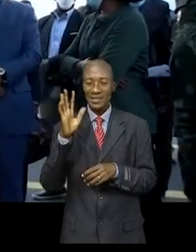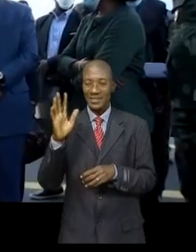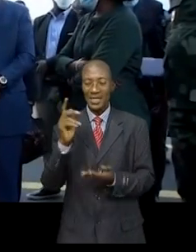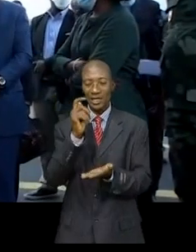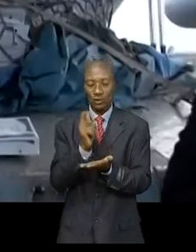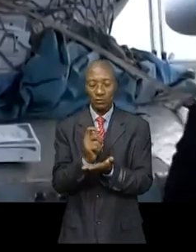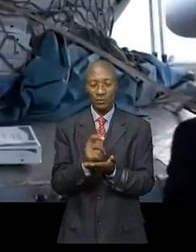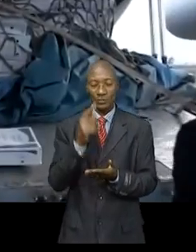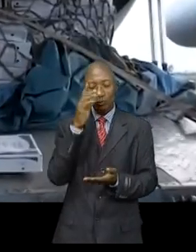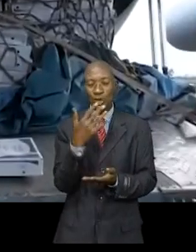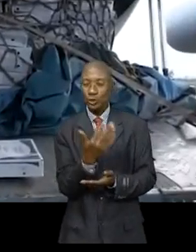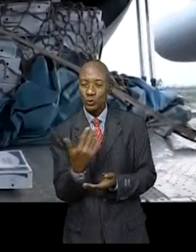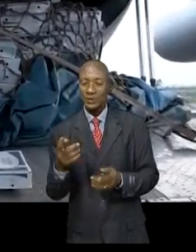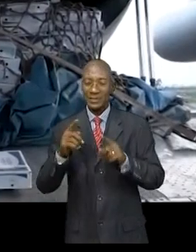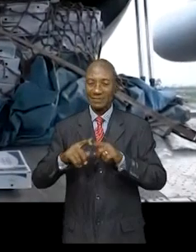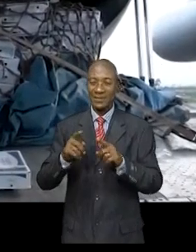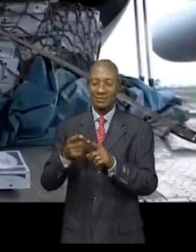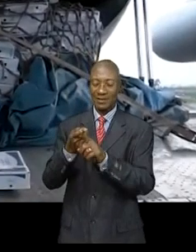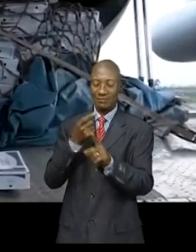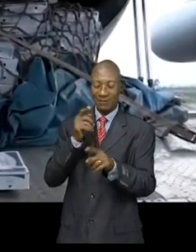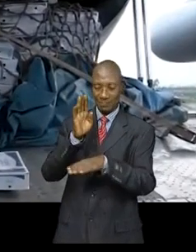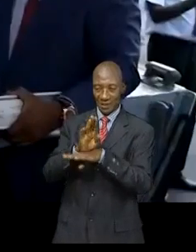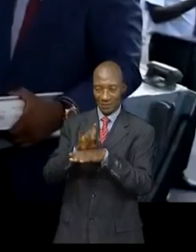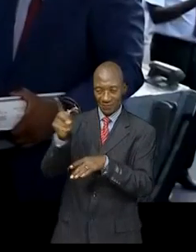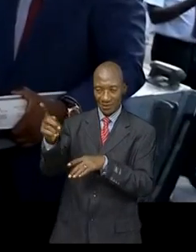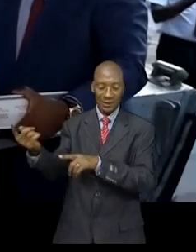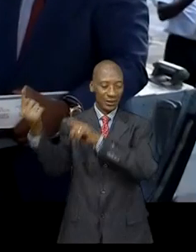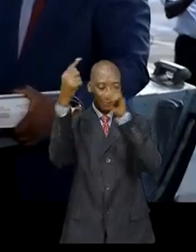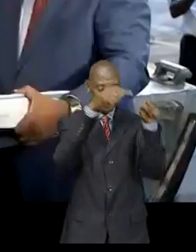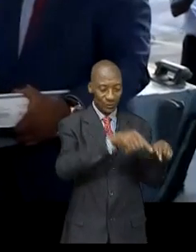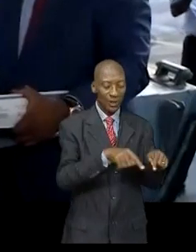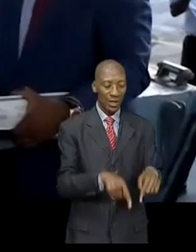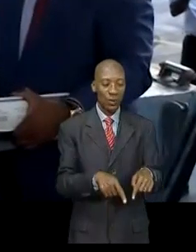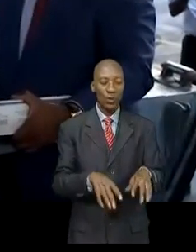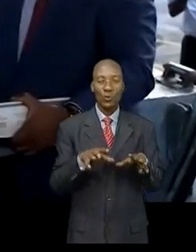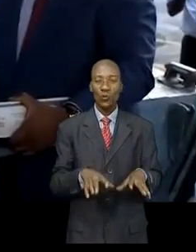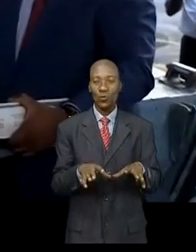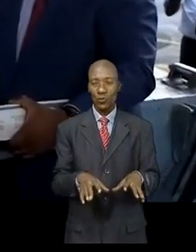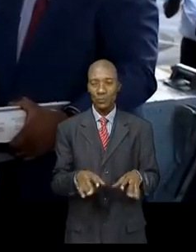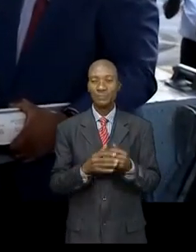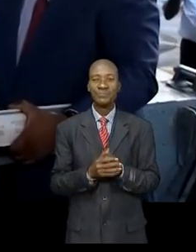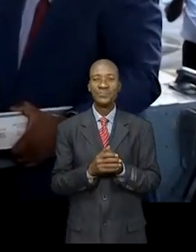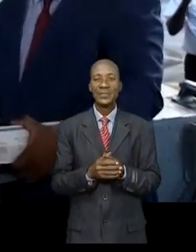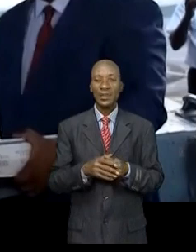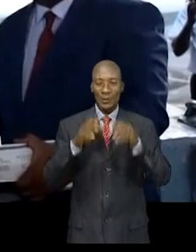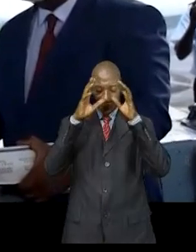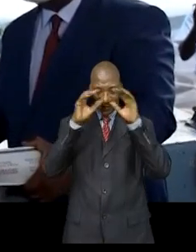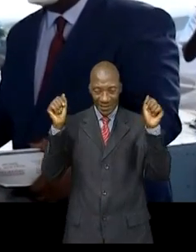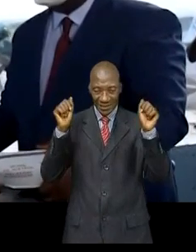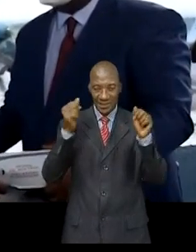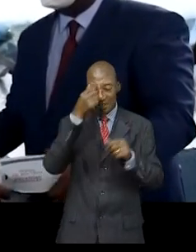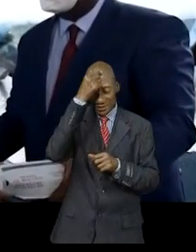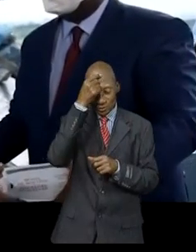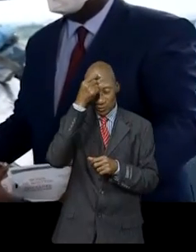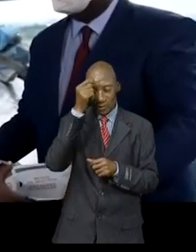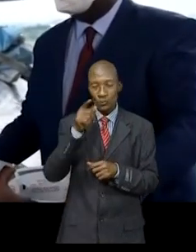du Congo à la République démocratique du Congo. Par ces gestes, le président Denis Sassou Nguesso a voulu exprimer